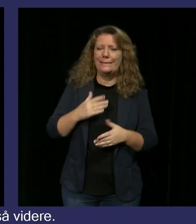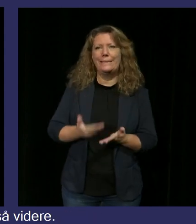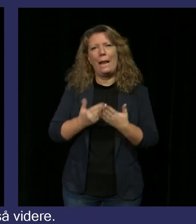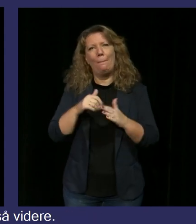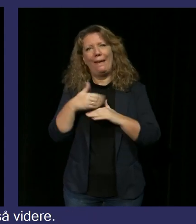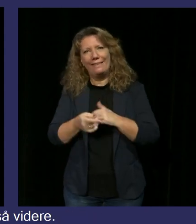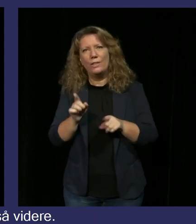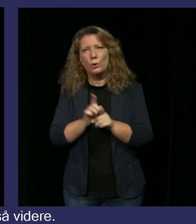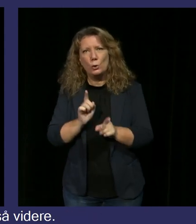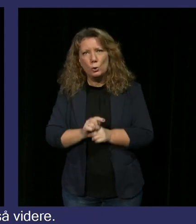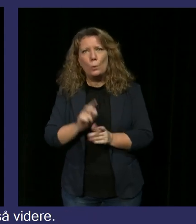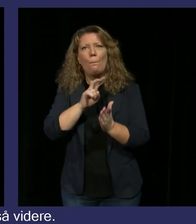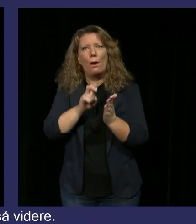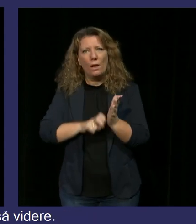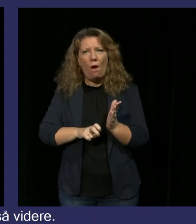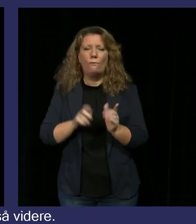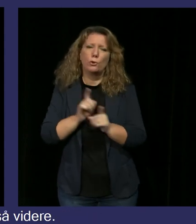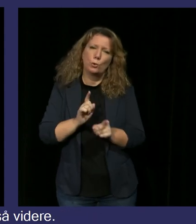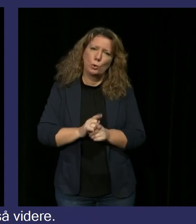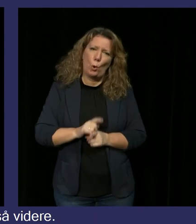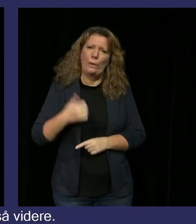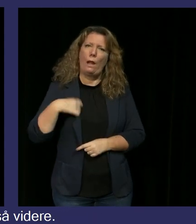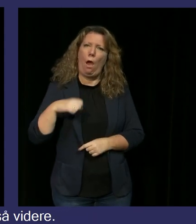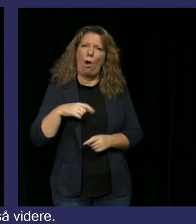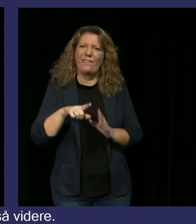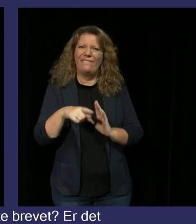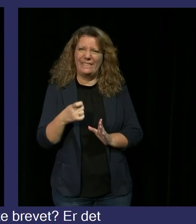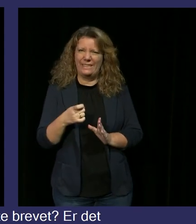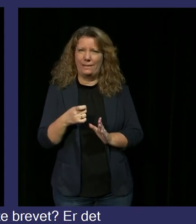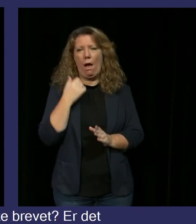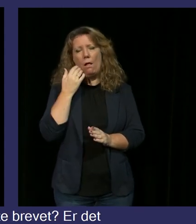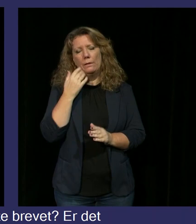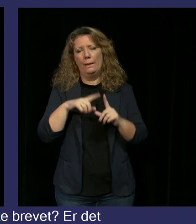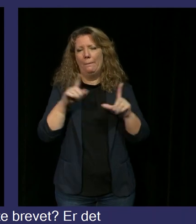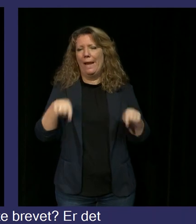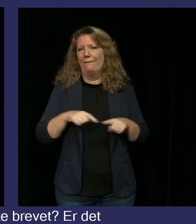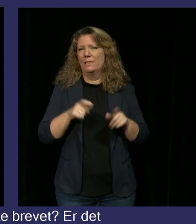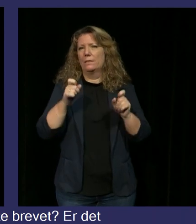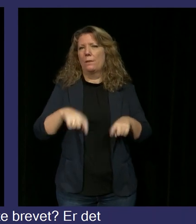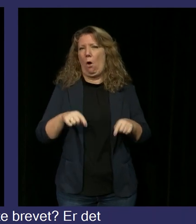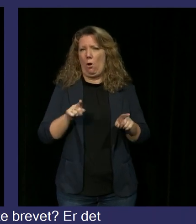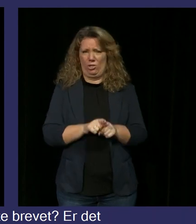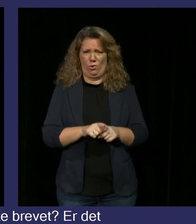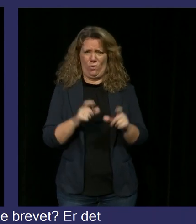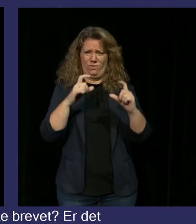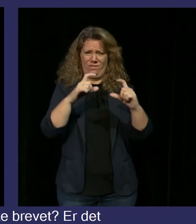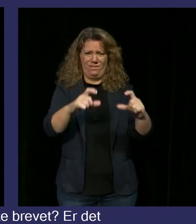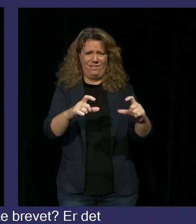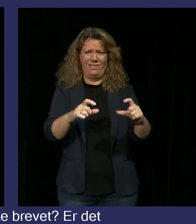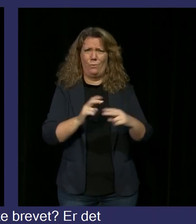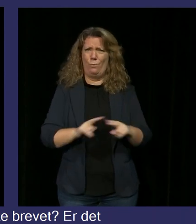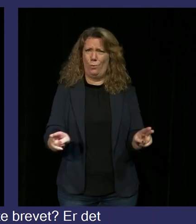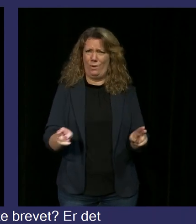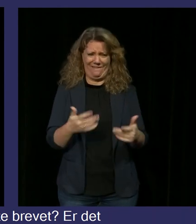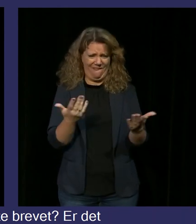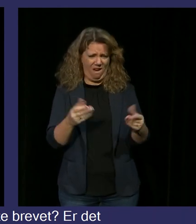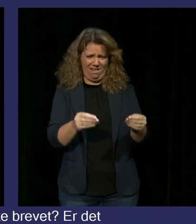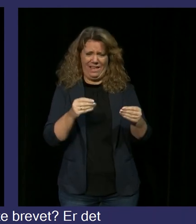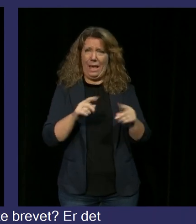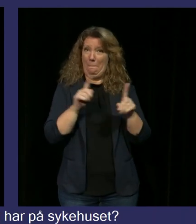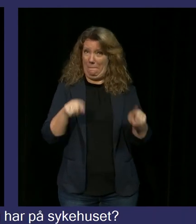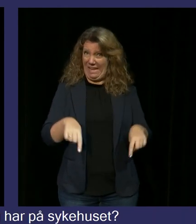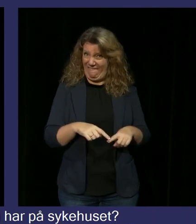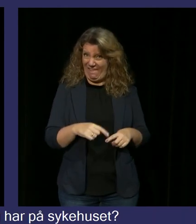innen 3 måneders klagefrist, og så videre. Det sånn brevet starter. Det klart, det umulig, ja. Hva betyr dette brevet? Det noe jeg skal forholde meg til? Det noe jeg skal svare